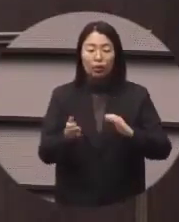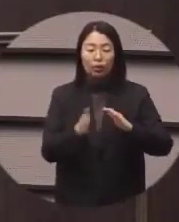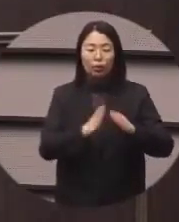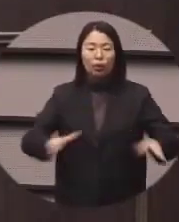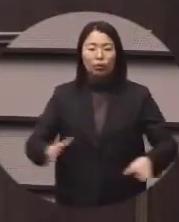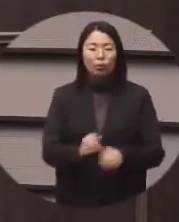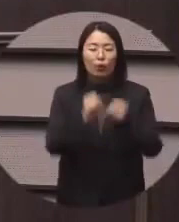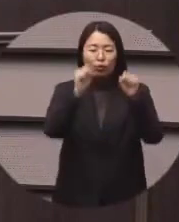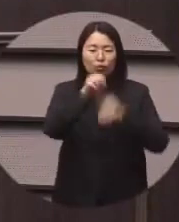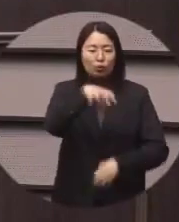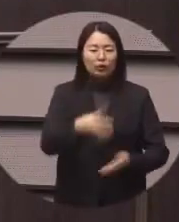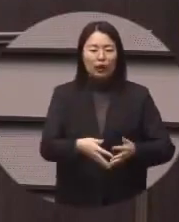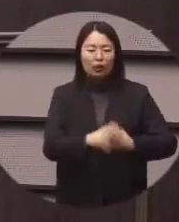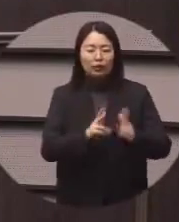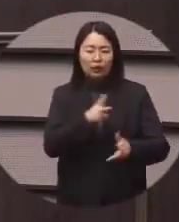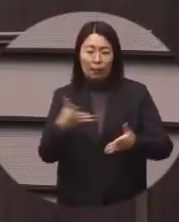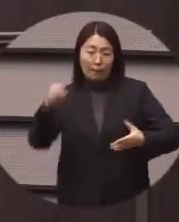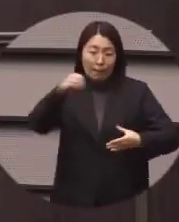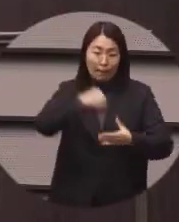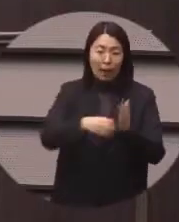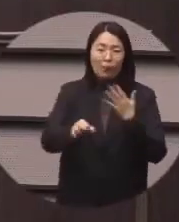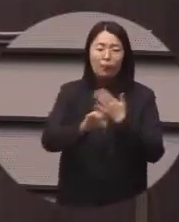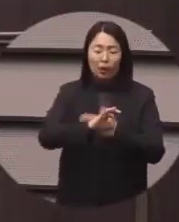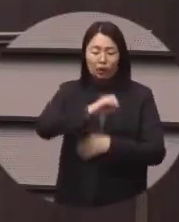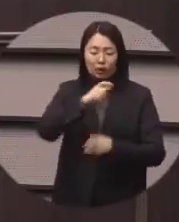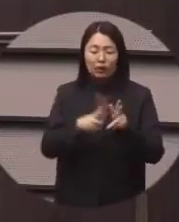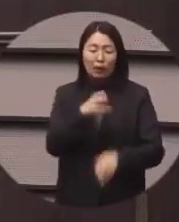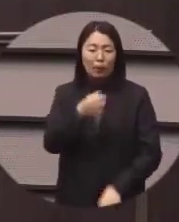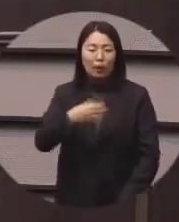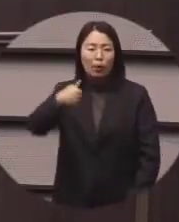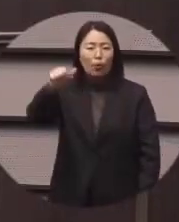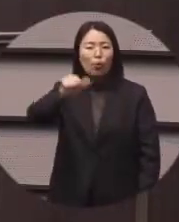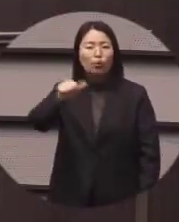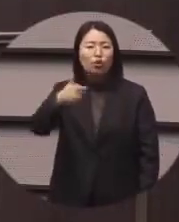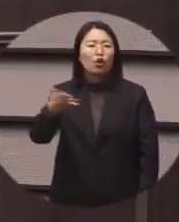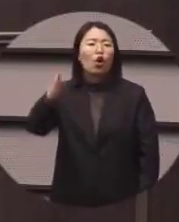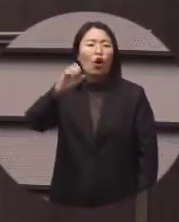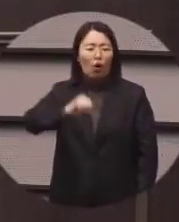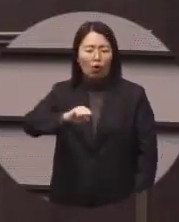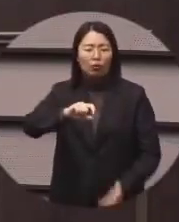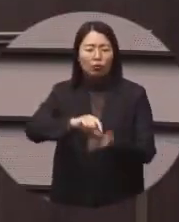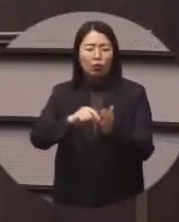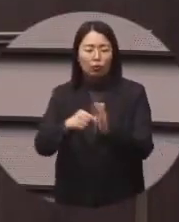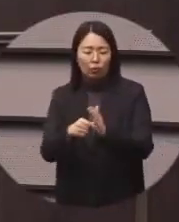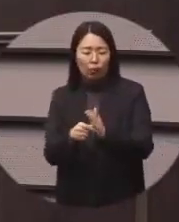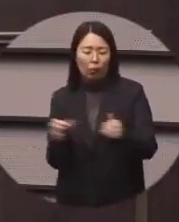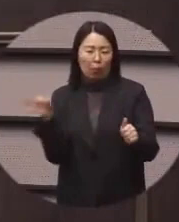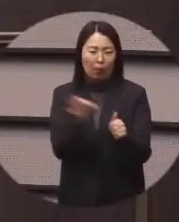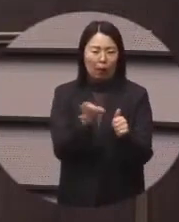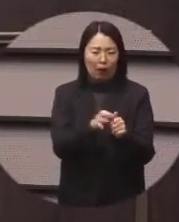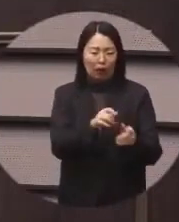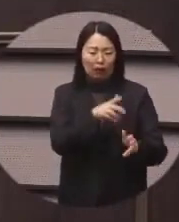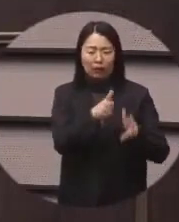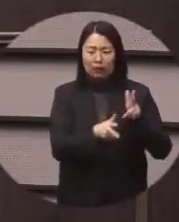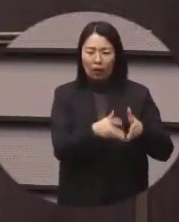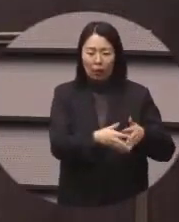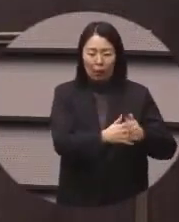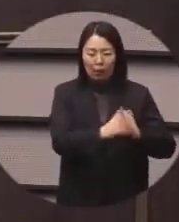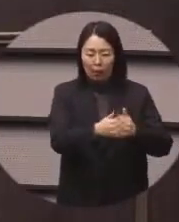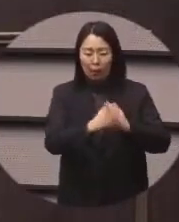포함하면 총 사업비는 5,000억 원 규모의 재정을 투입해 공공 건축물을